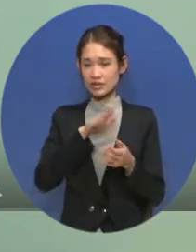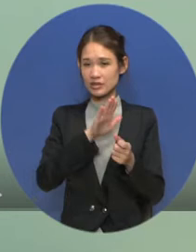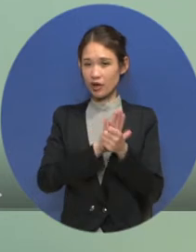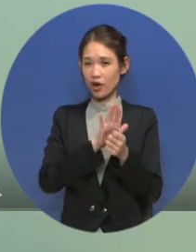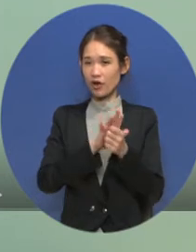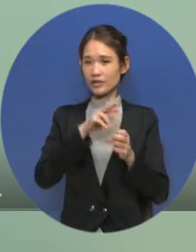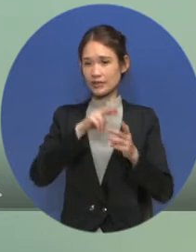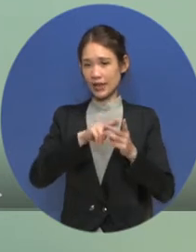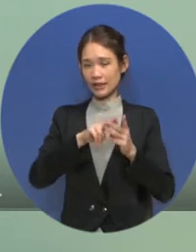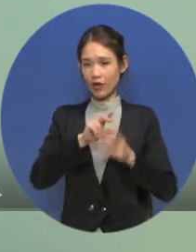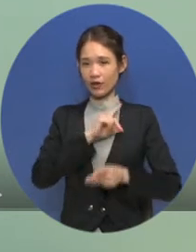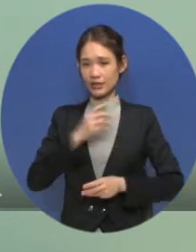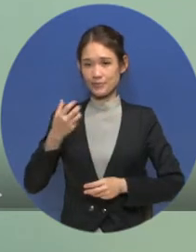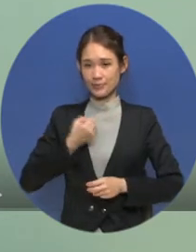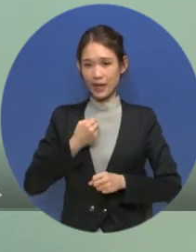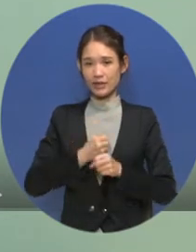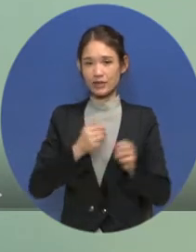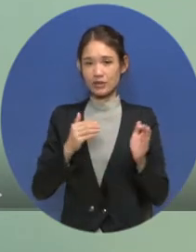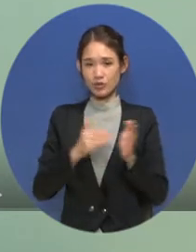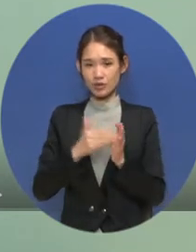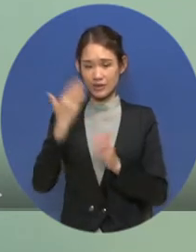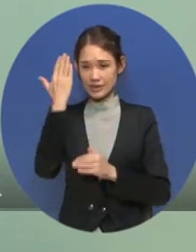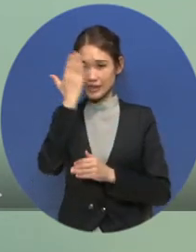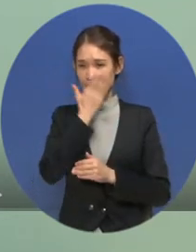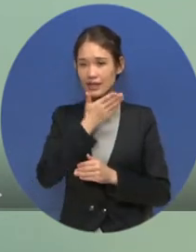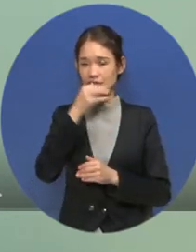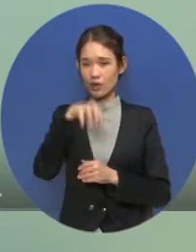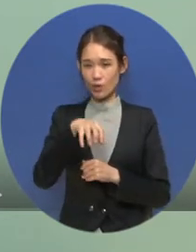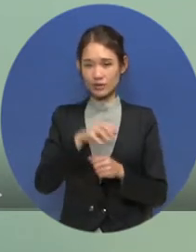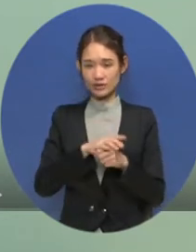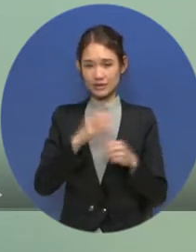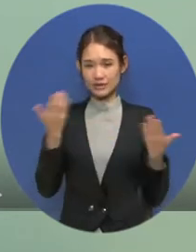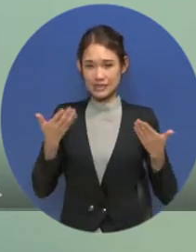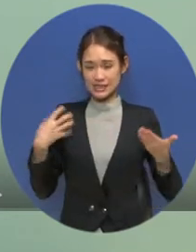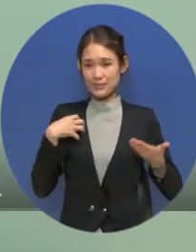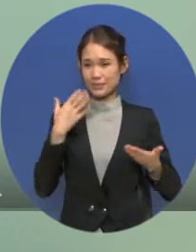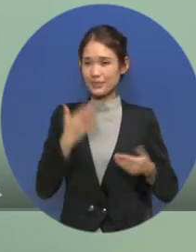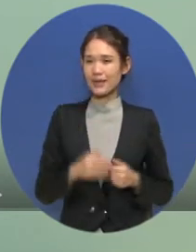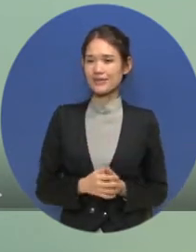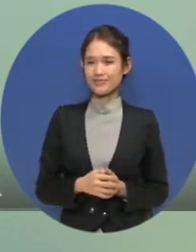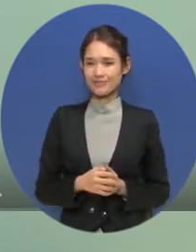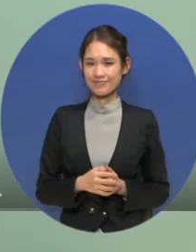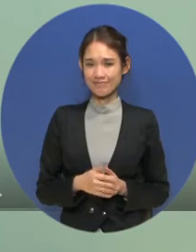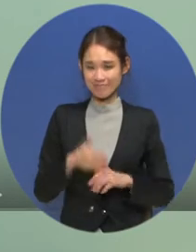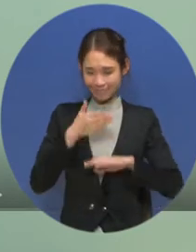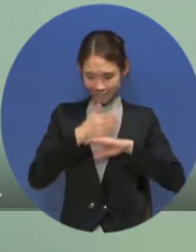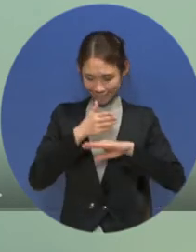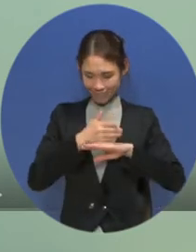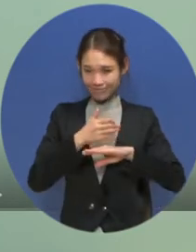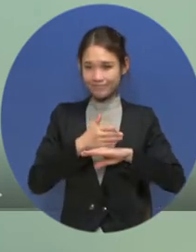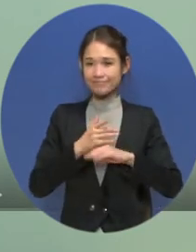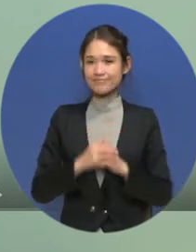자립지원센터 이름도 갖게 되었고 이런 쾌적한 공간에서 일을 할 수 있게 되었습니다. 감사드립니다.